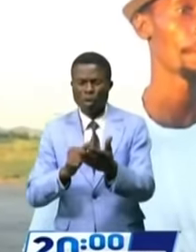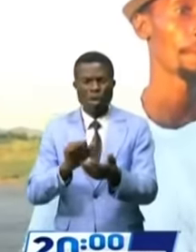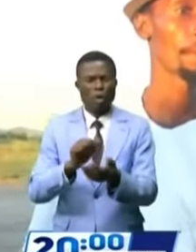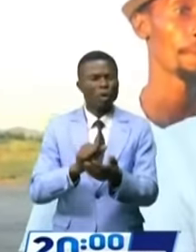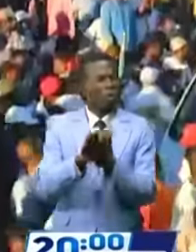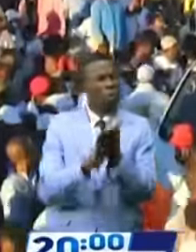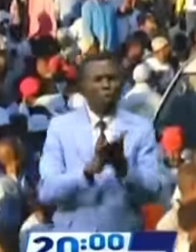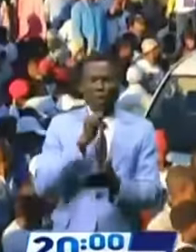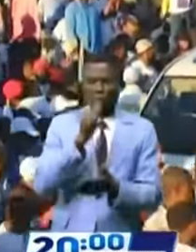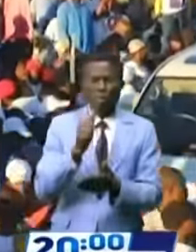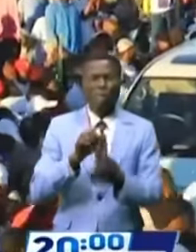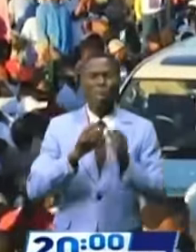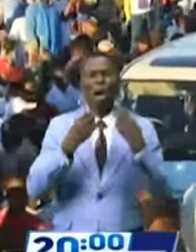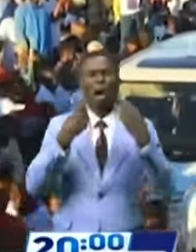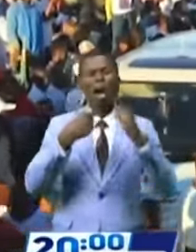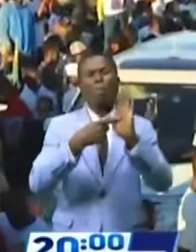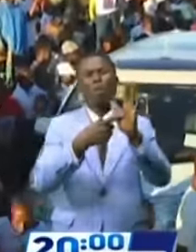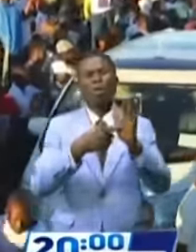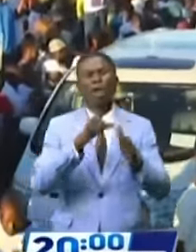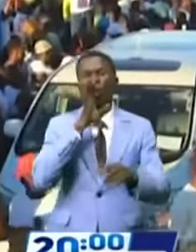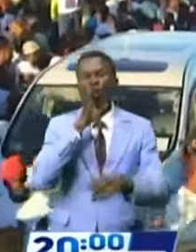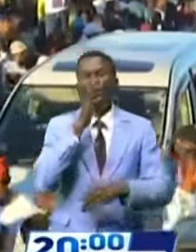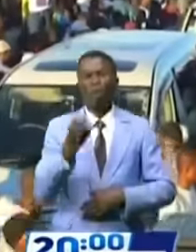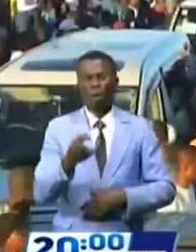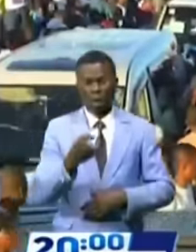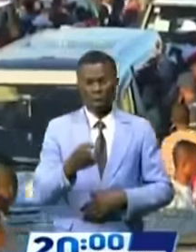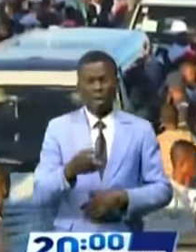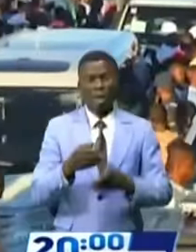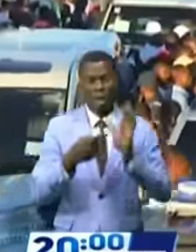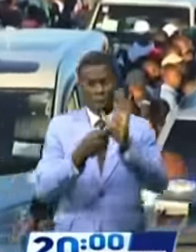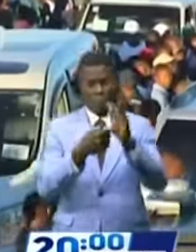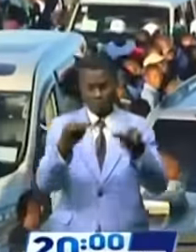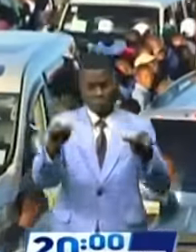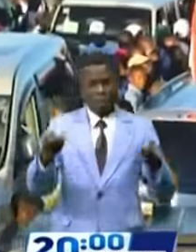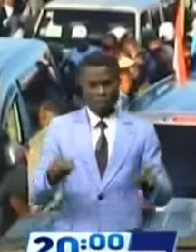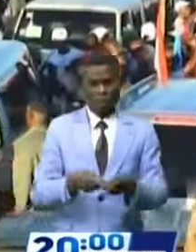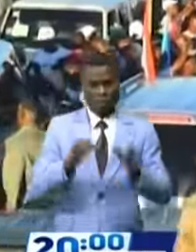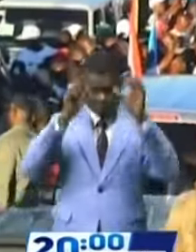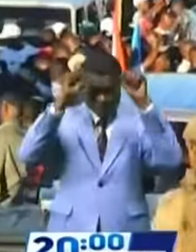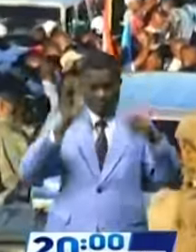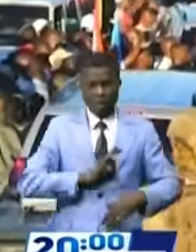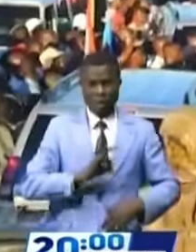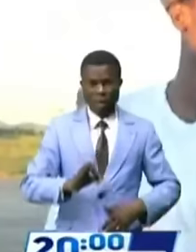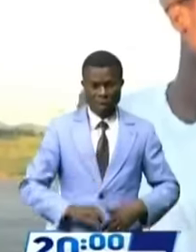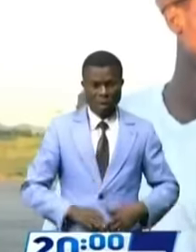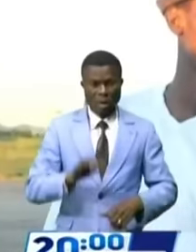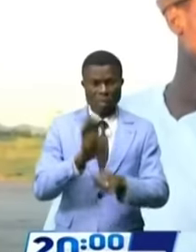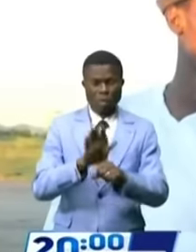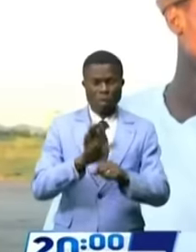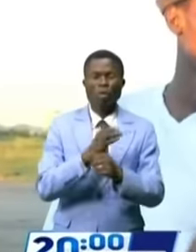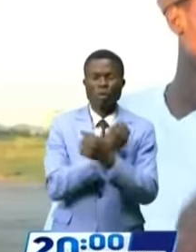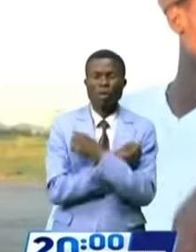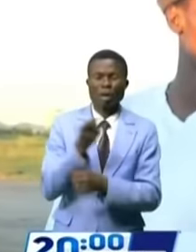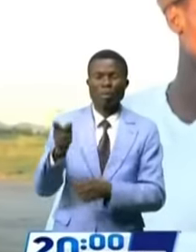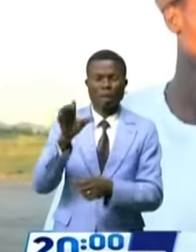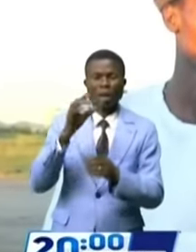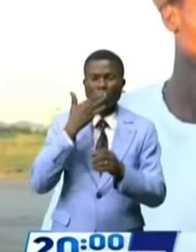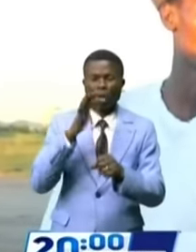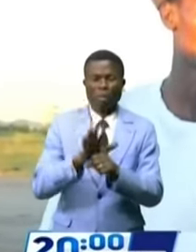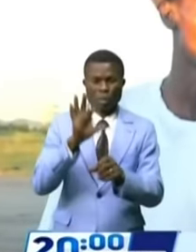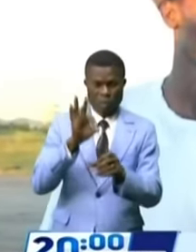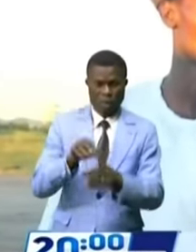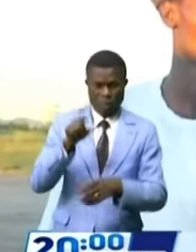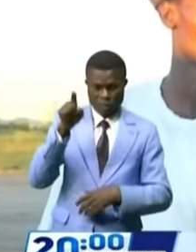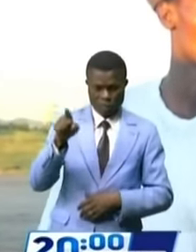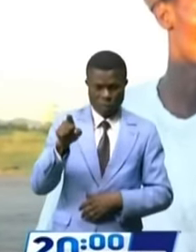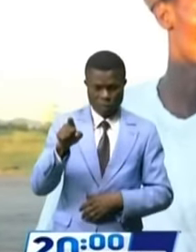cas. Nous, vous avez vu sur terrain que le président Tshisekedi est le mieux aimé et il sera le mieux élu